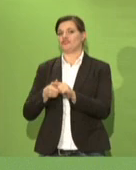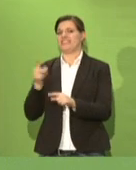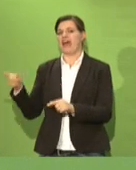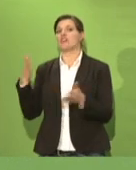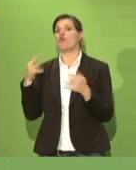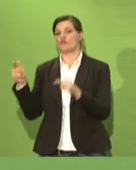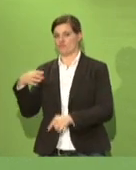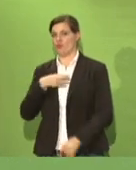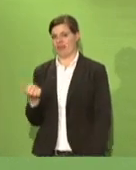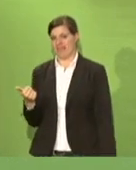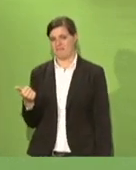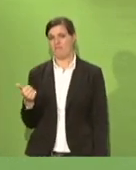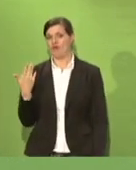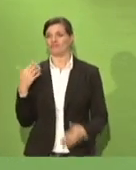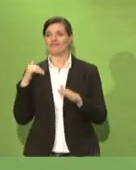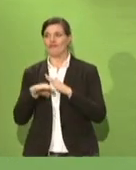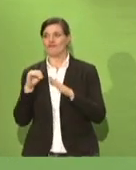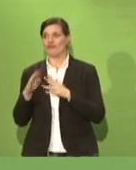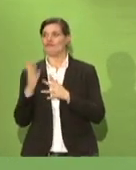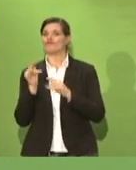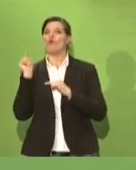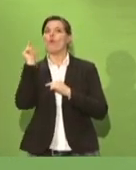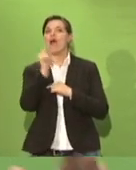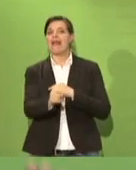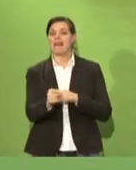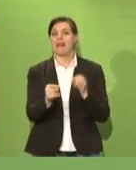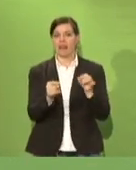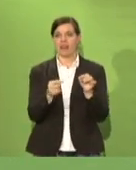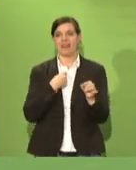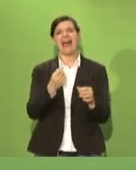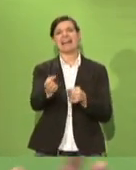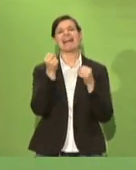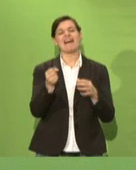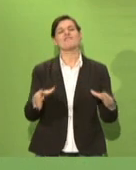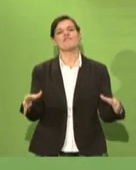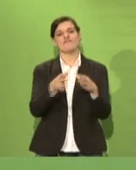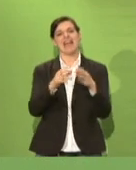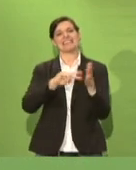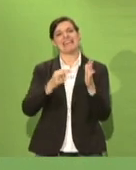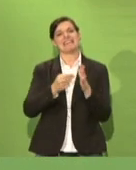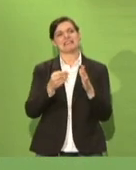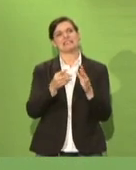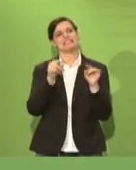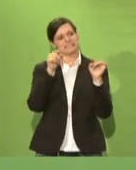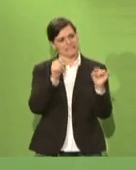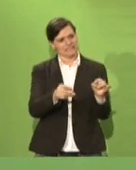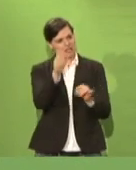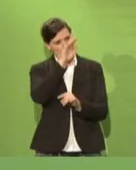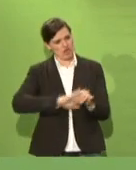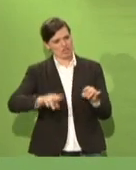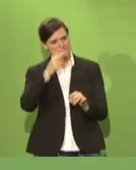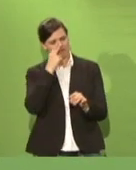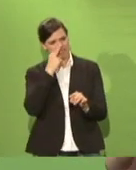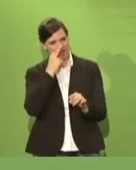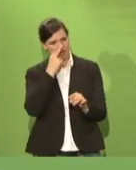Luft, und fragen, wo kann man denn mit welcher Kraftwerkstechnik vielleicht bessere Luft produzieren. Die gehen nicht